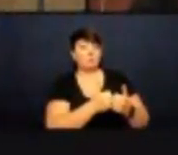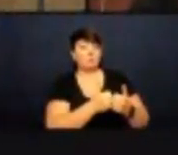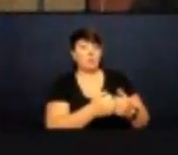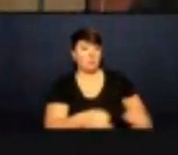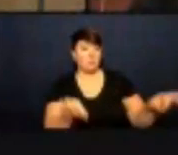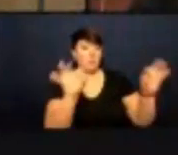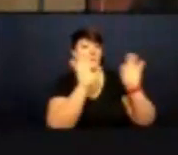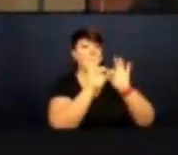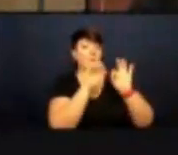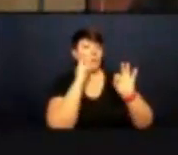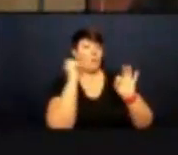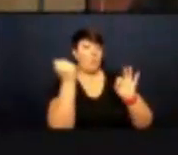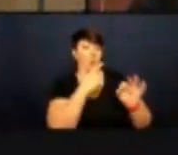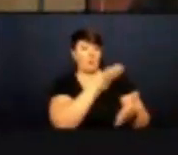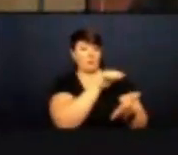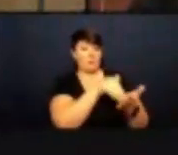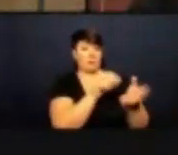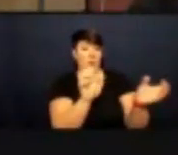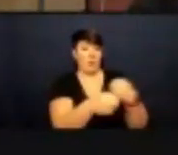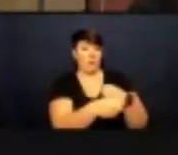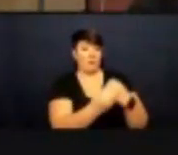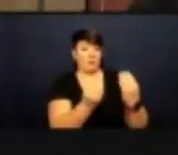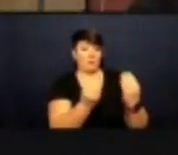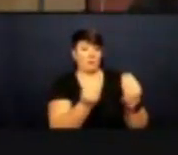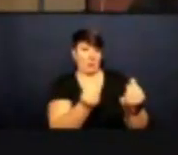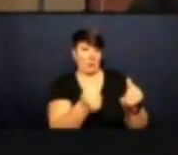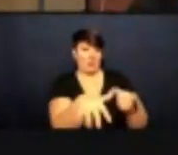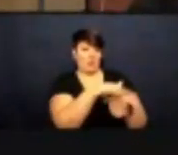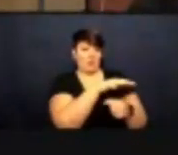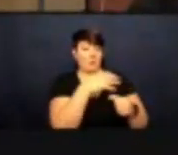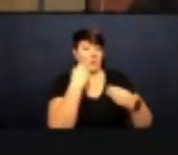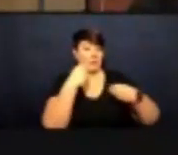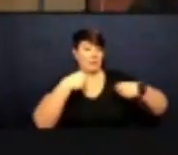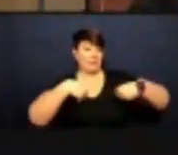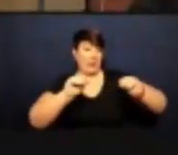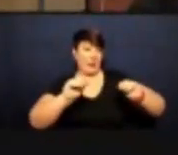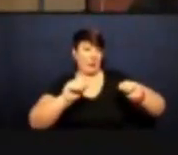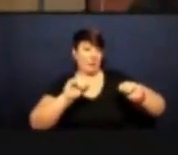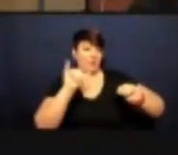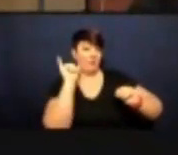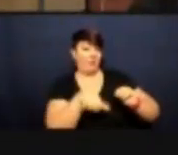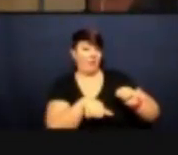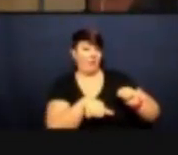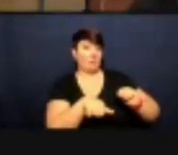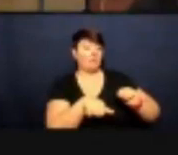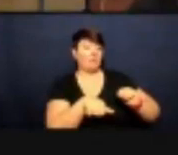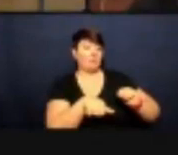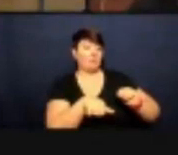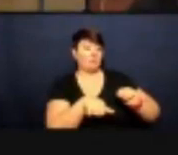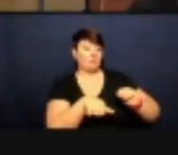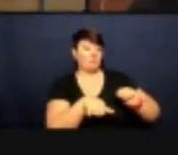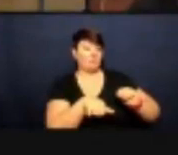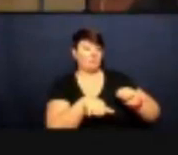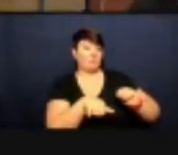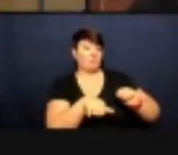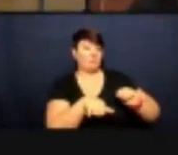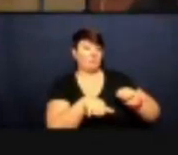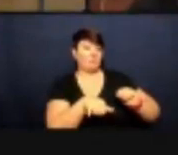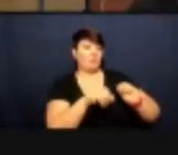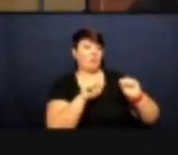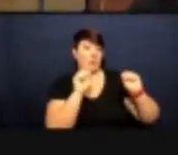Na tumeona ya kuwa eneo lile ndilo linafaa zaidi kwa sasa.